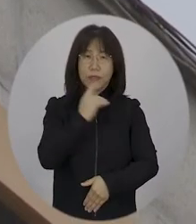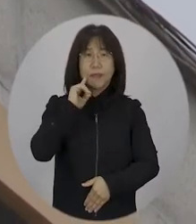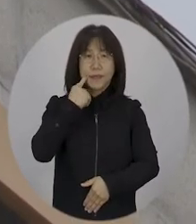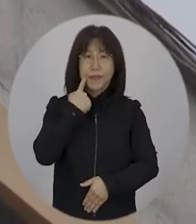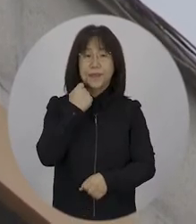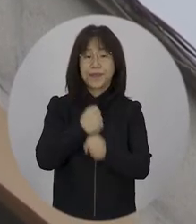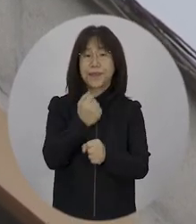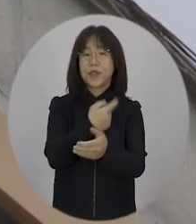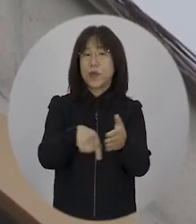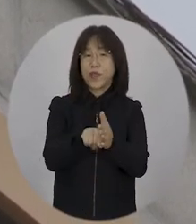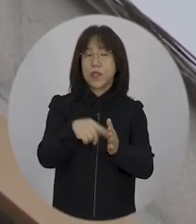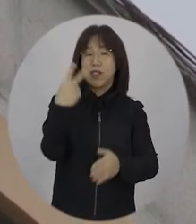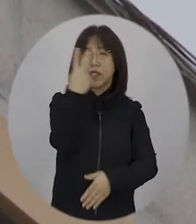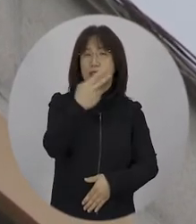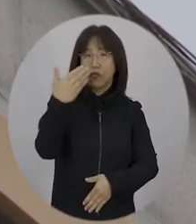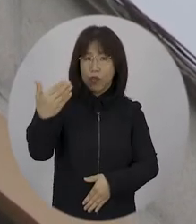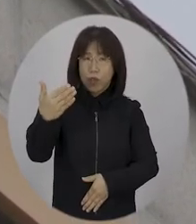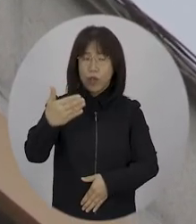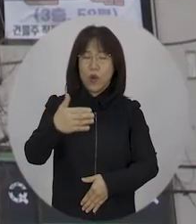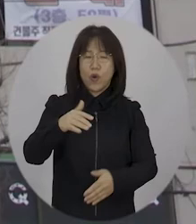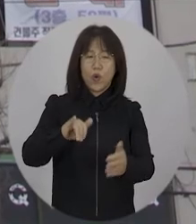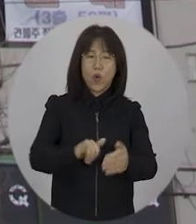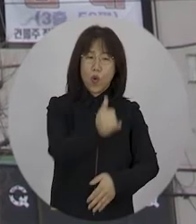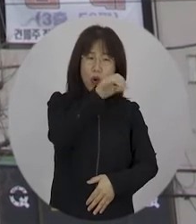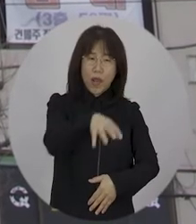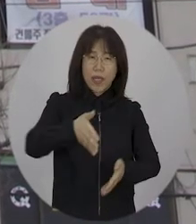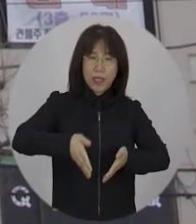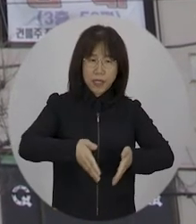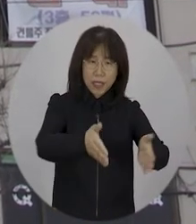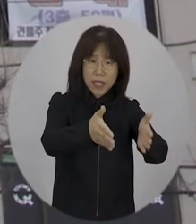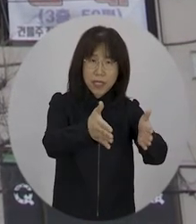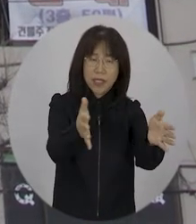위해 지난 2009년 공항대로를